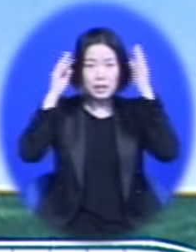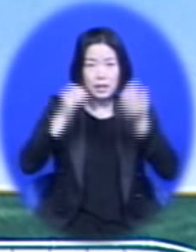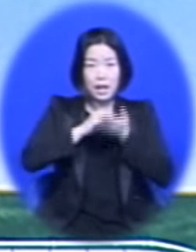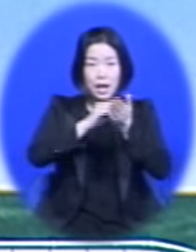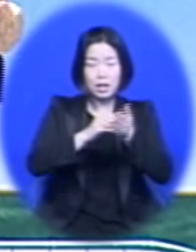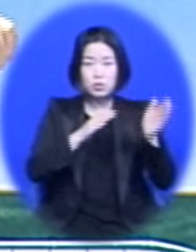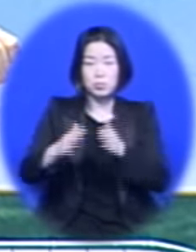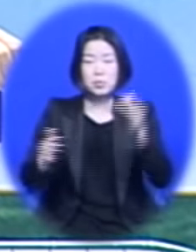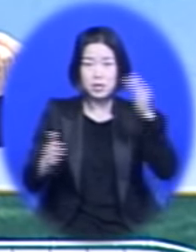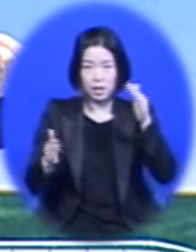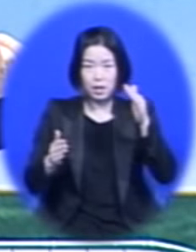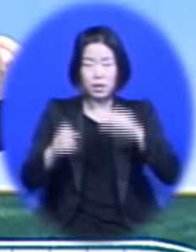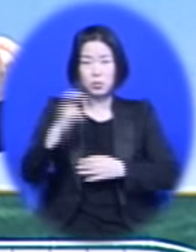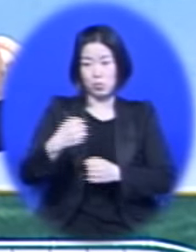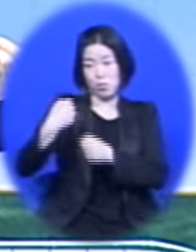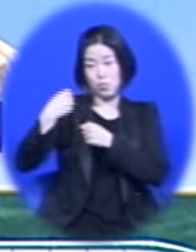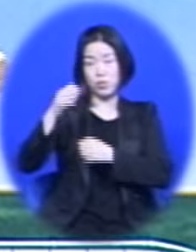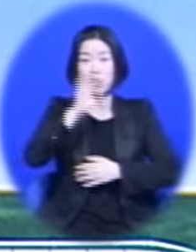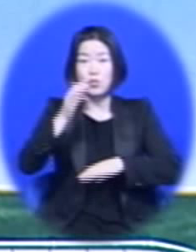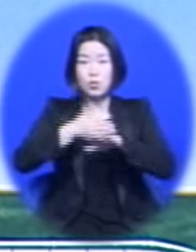그리고 장교훈련 받는 사람,